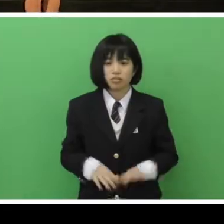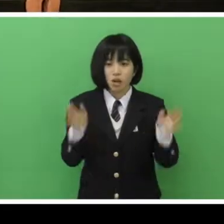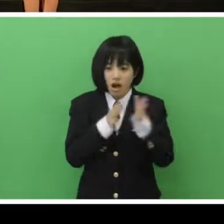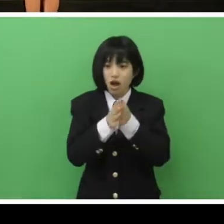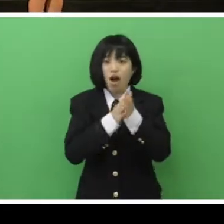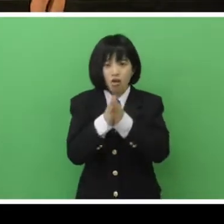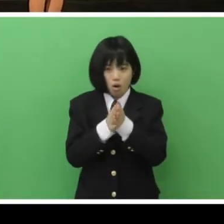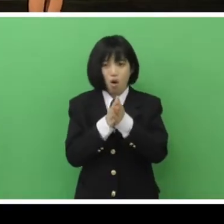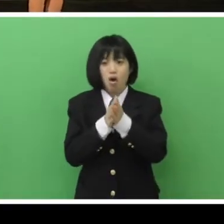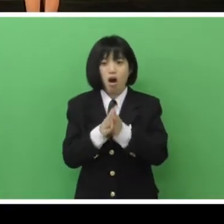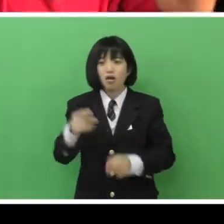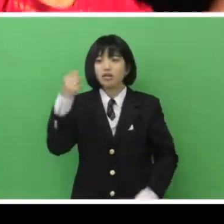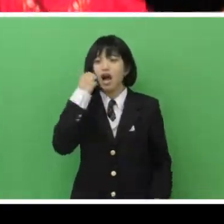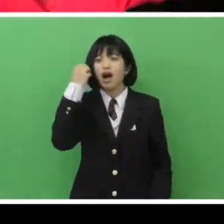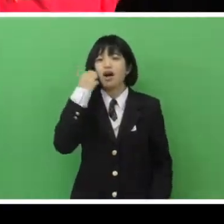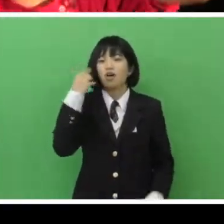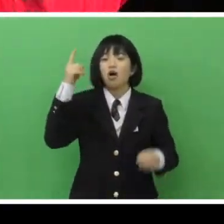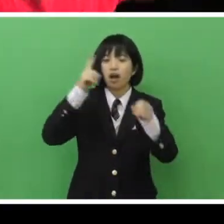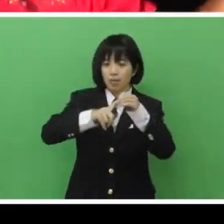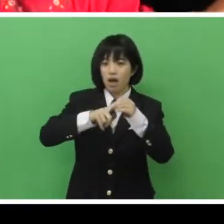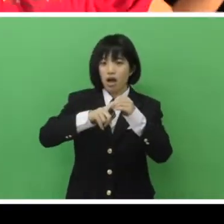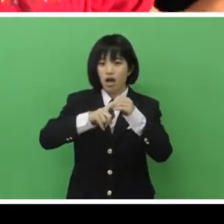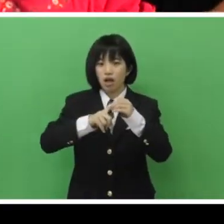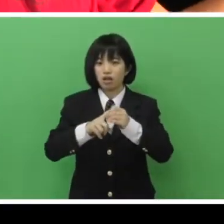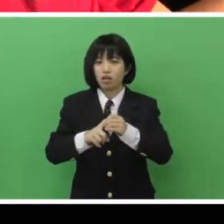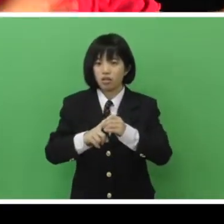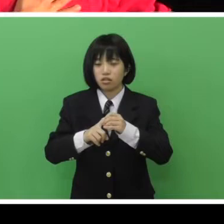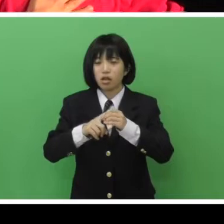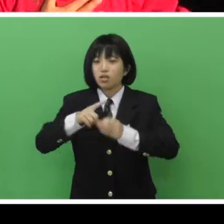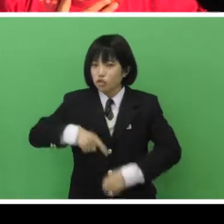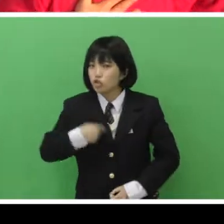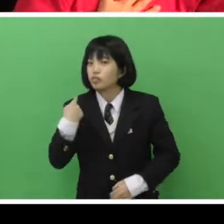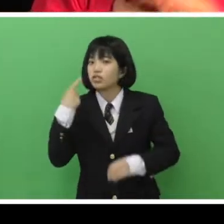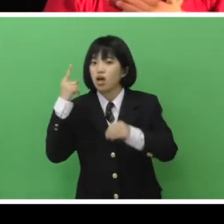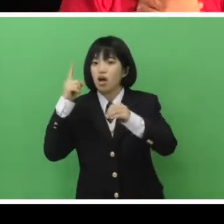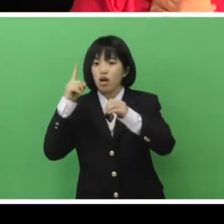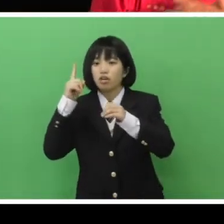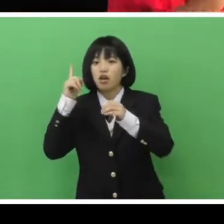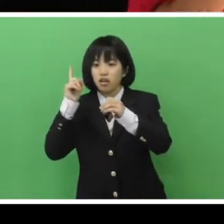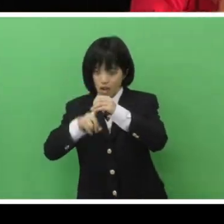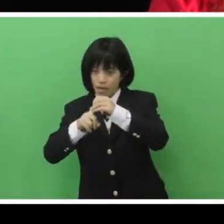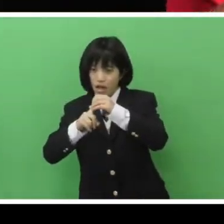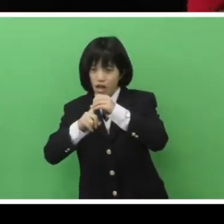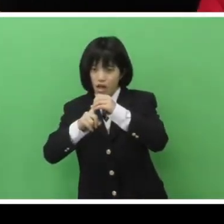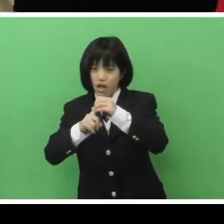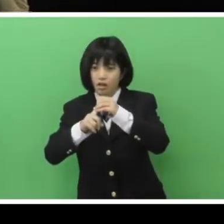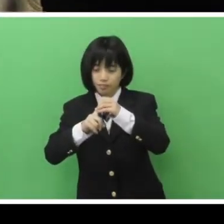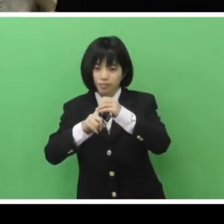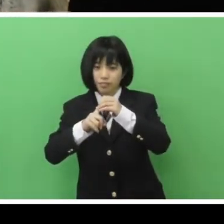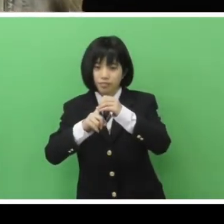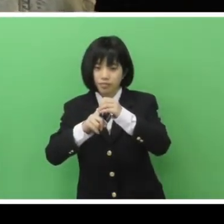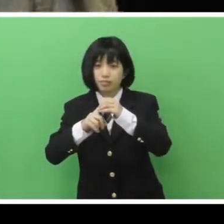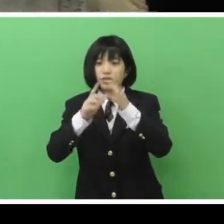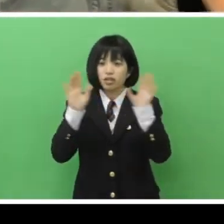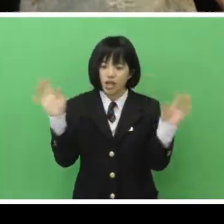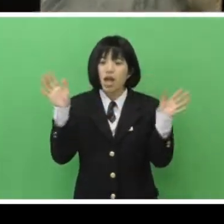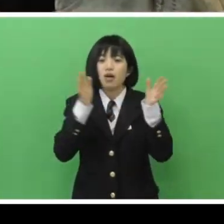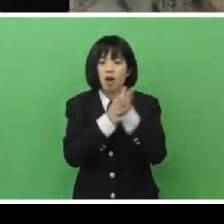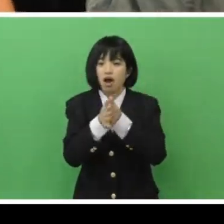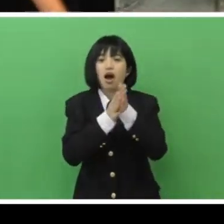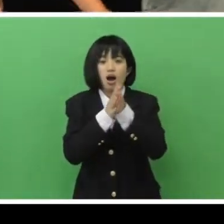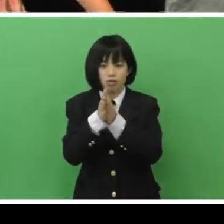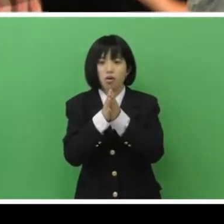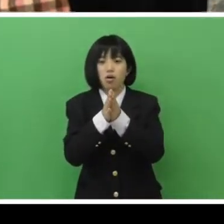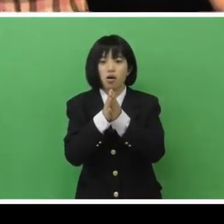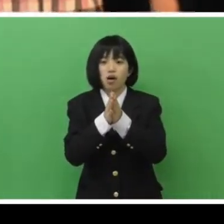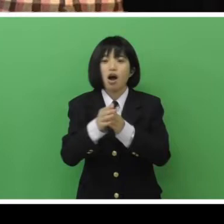手を洗おう誰のため、自分のため。手を